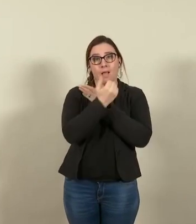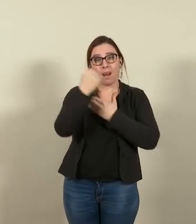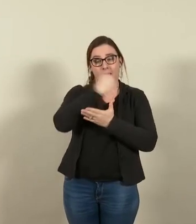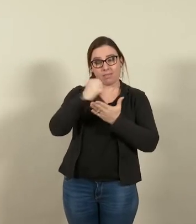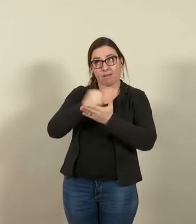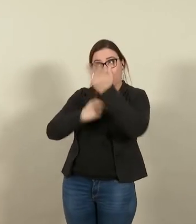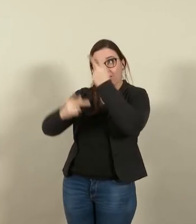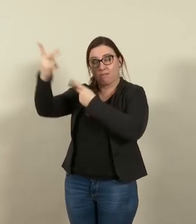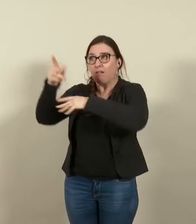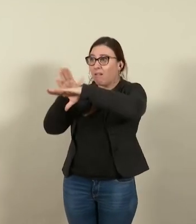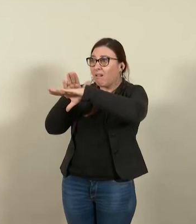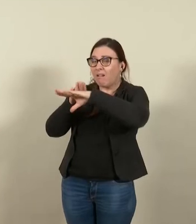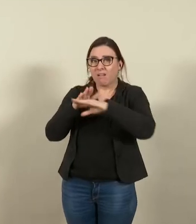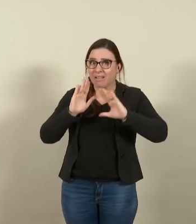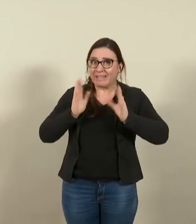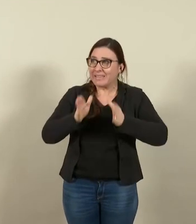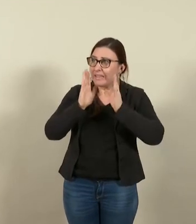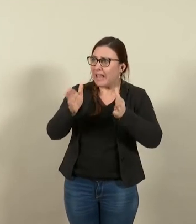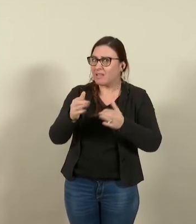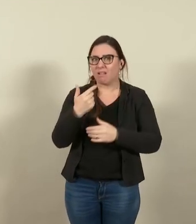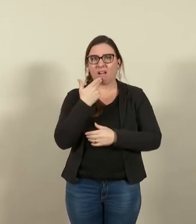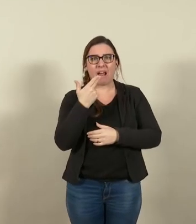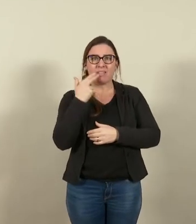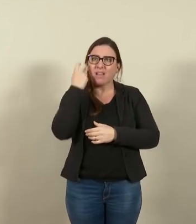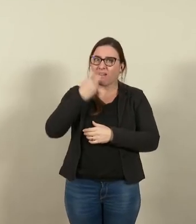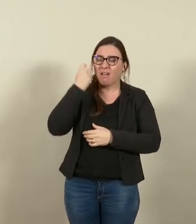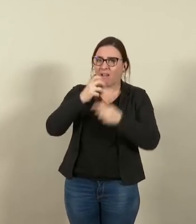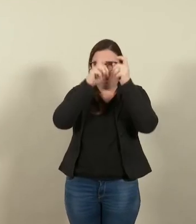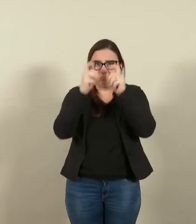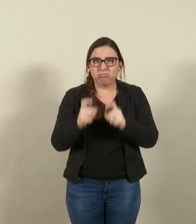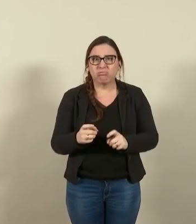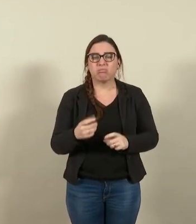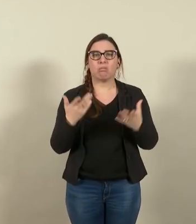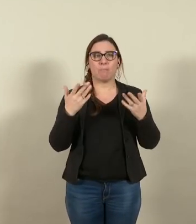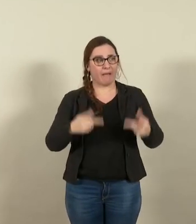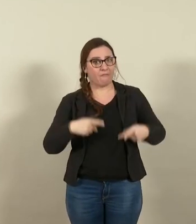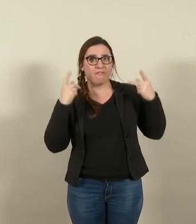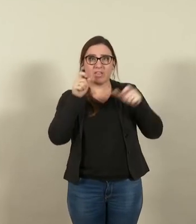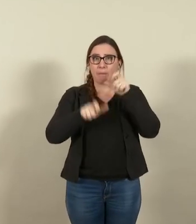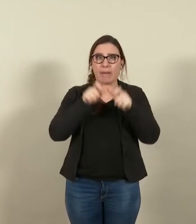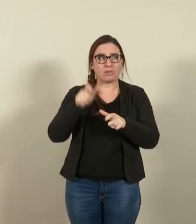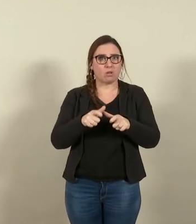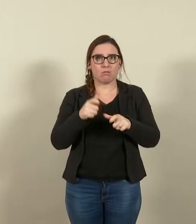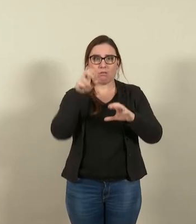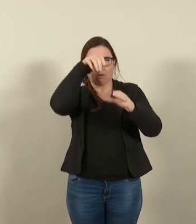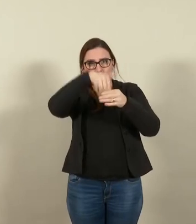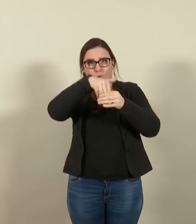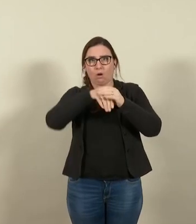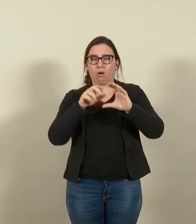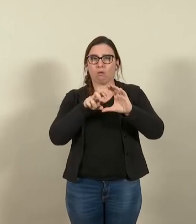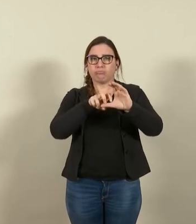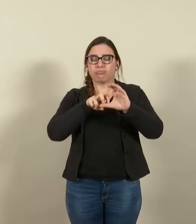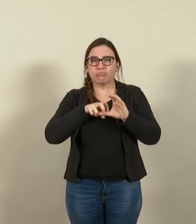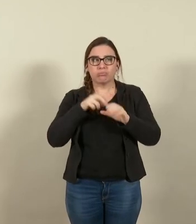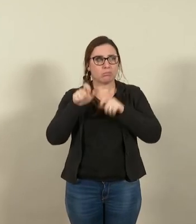orientation nuisent à la qualité de l'offre ferroviaire et à la qualité de vie des usagers du train notamment de